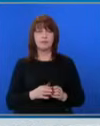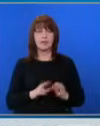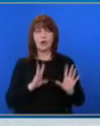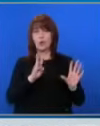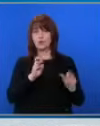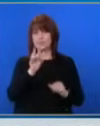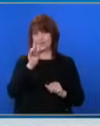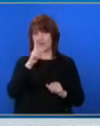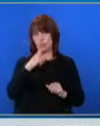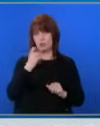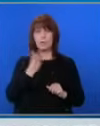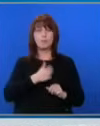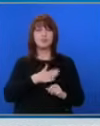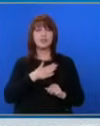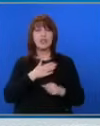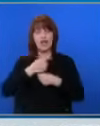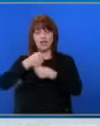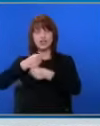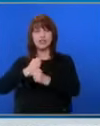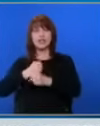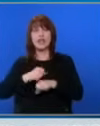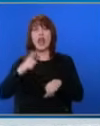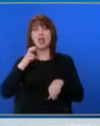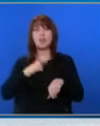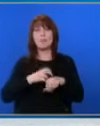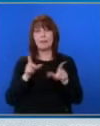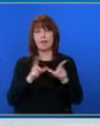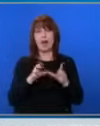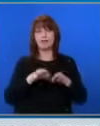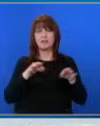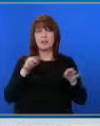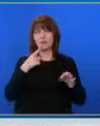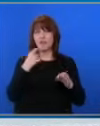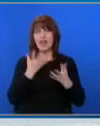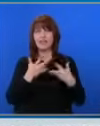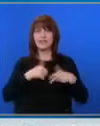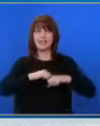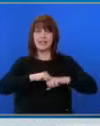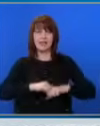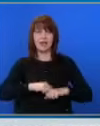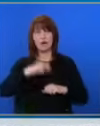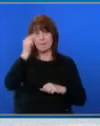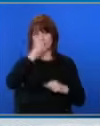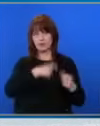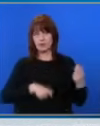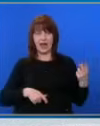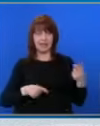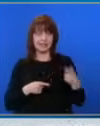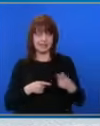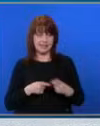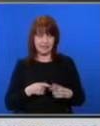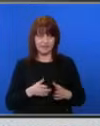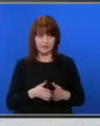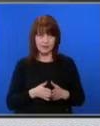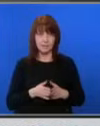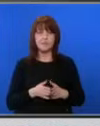На 82 години почина инженер Добри Михайлов. Той беше дългогодишен технически директор на БНТ и член на управителния съвет на